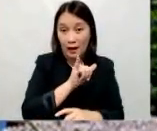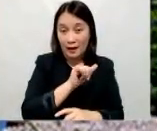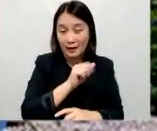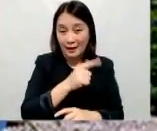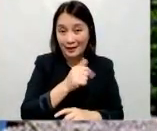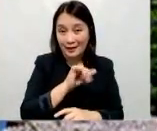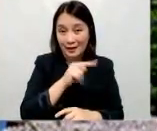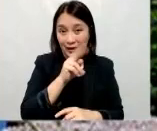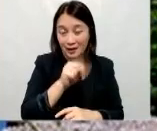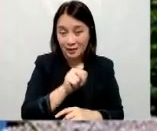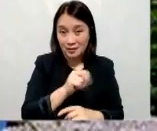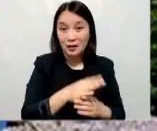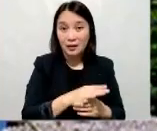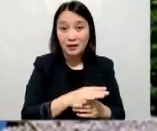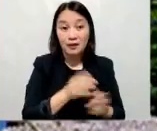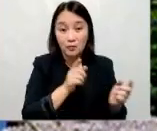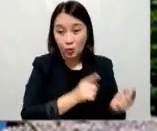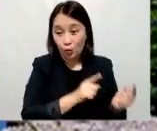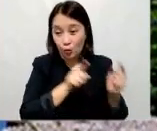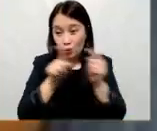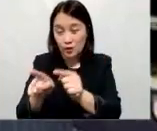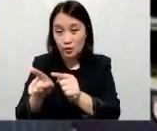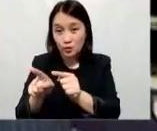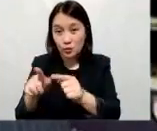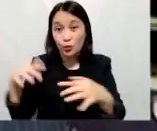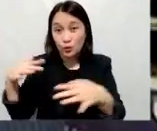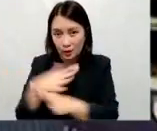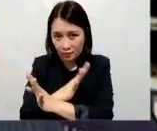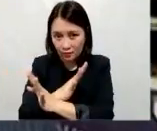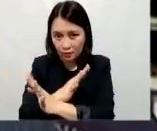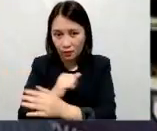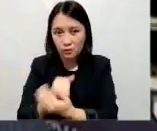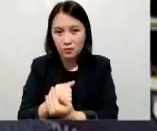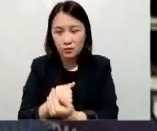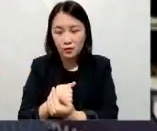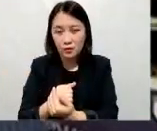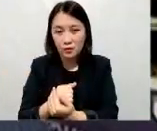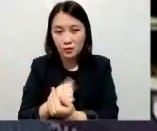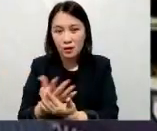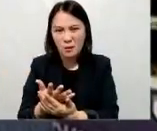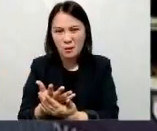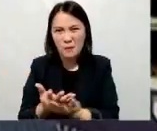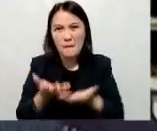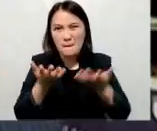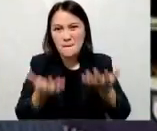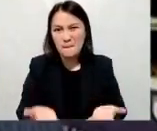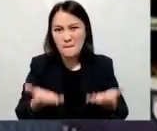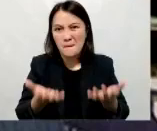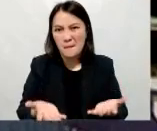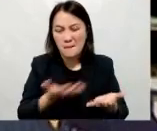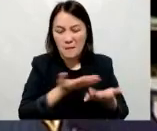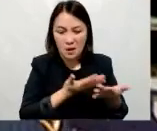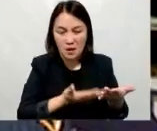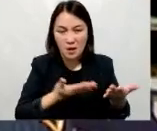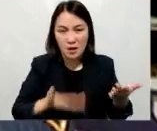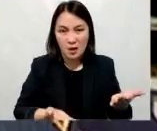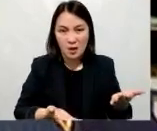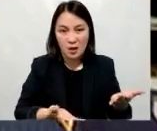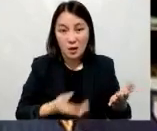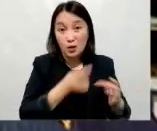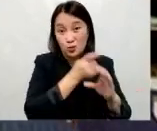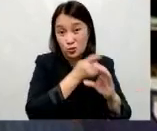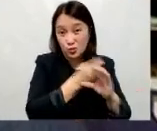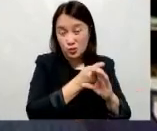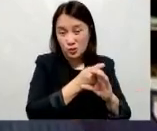kargamento sa Davao City. Considering na mabigat yung ano niya, ma'am, yung karga niya, hindi na natin siguro masabi na